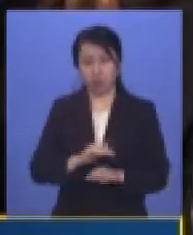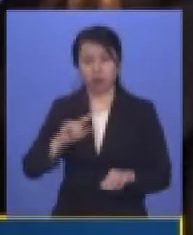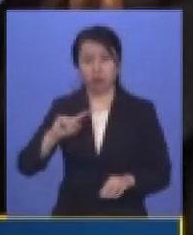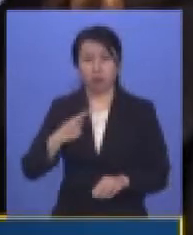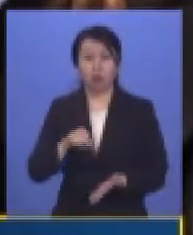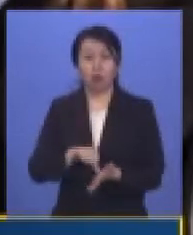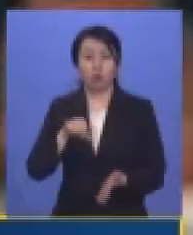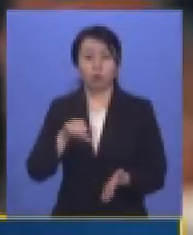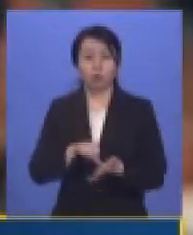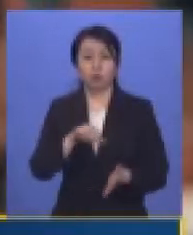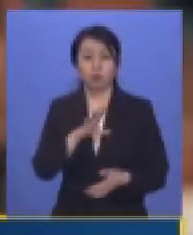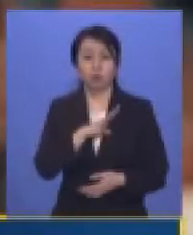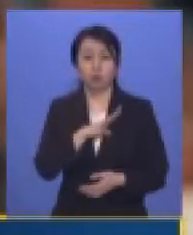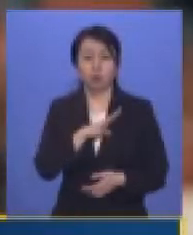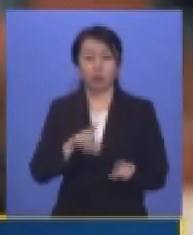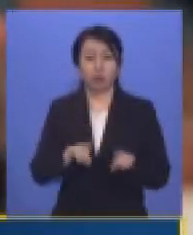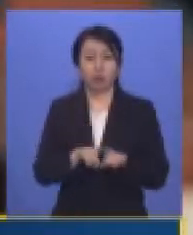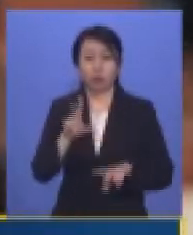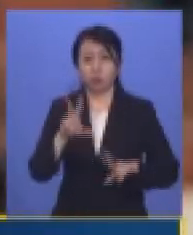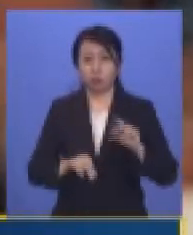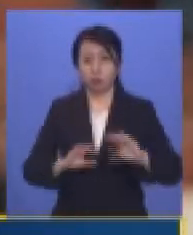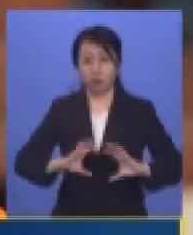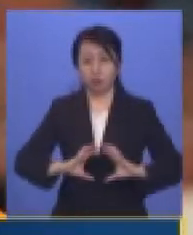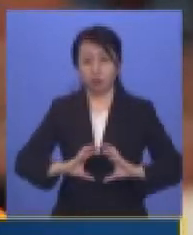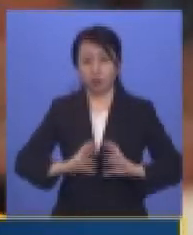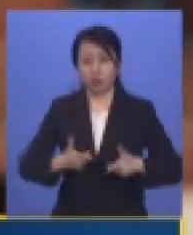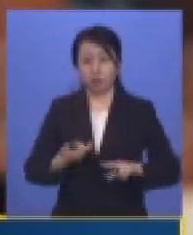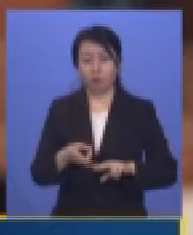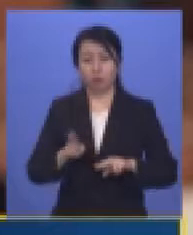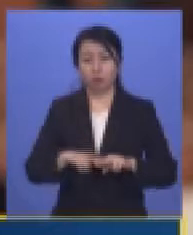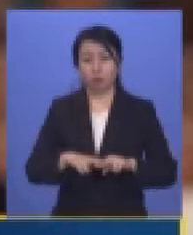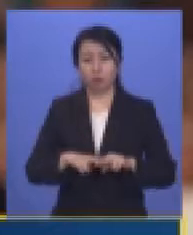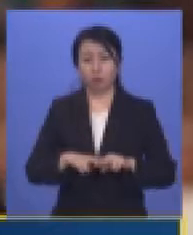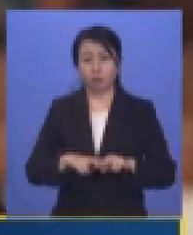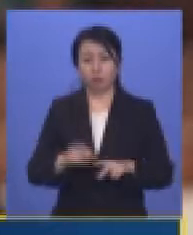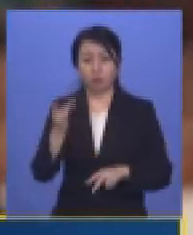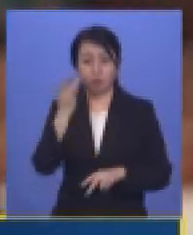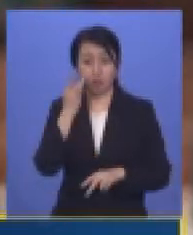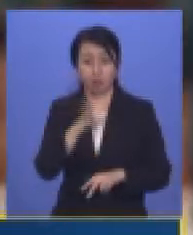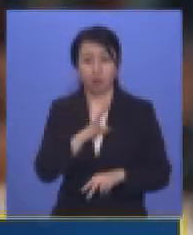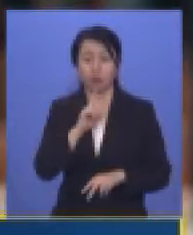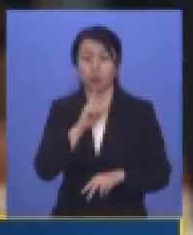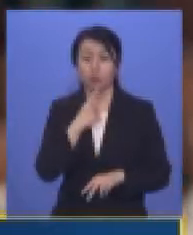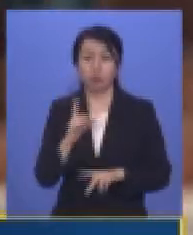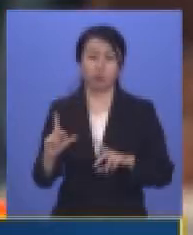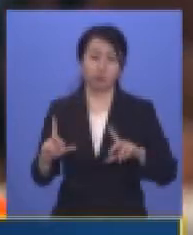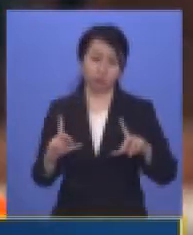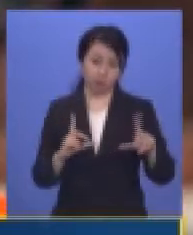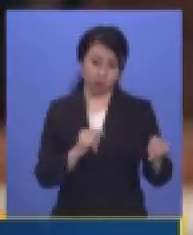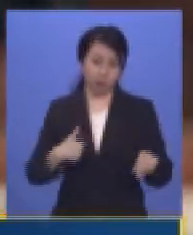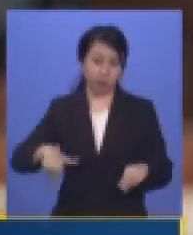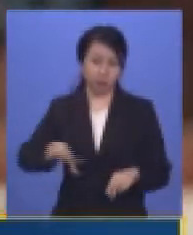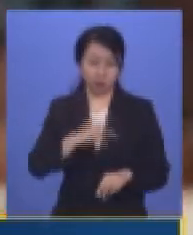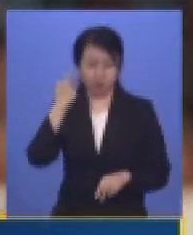впервые принимали участие на таком чемпионате мира, так как всегда были трудности выехать. Тем более все знаем,